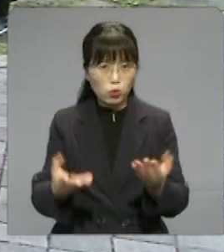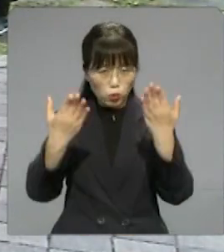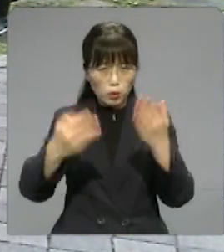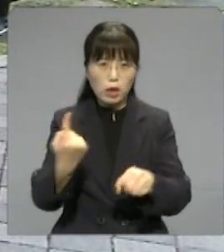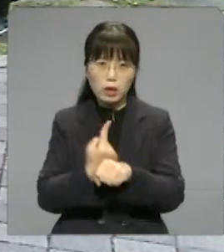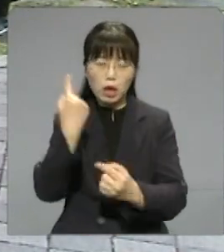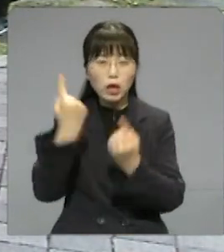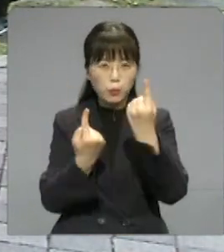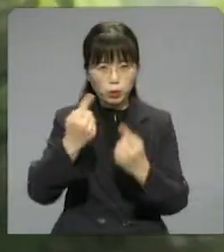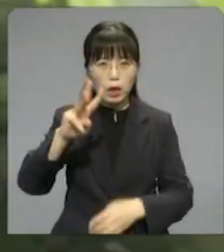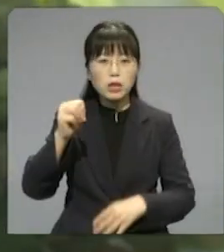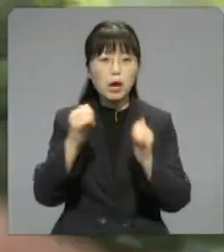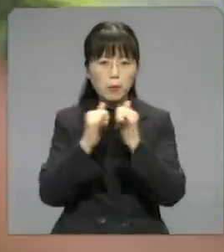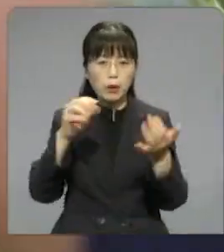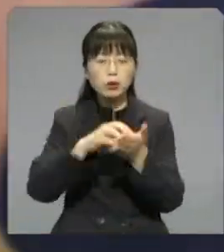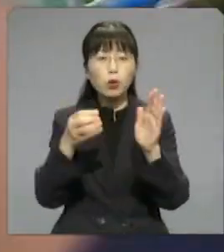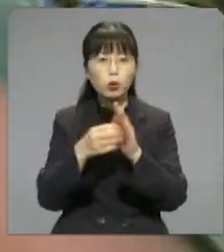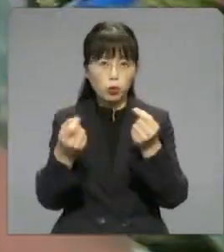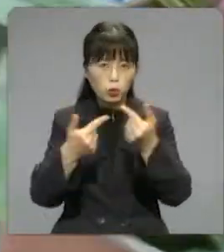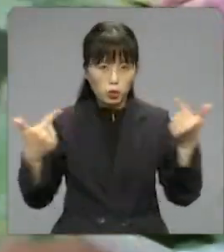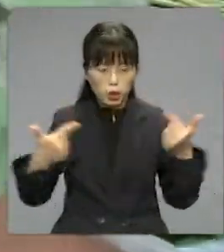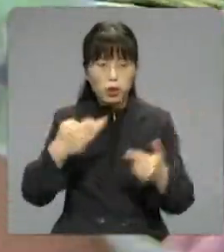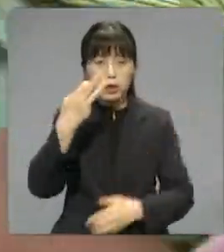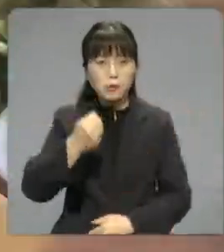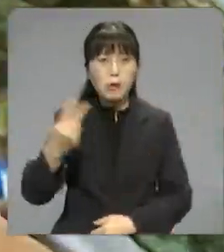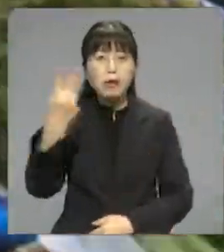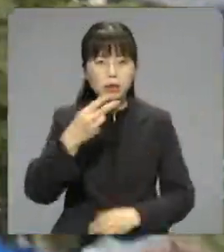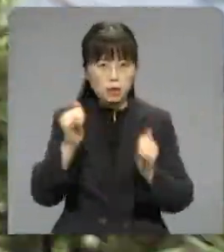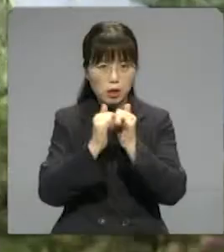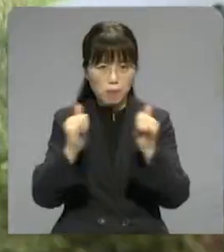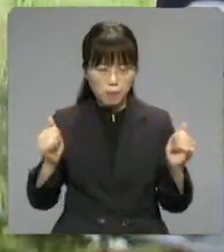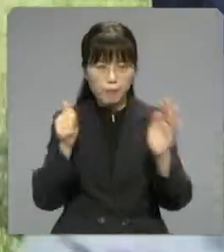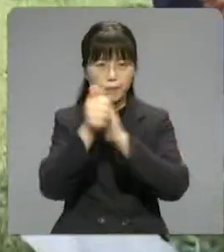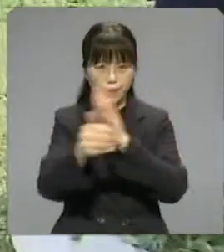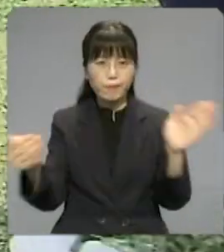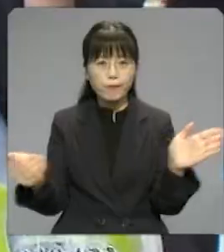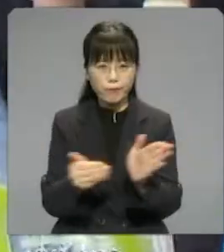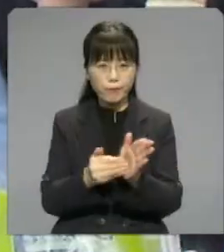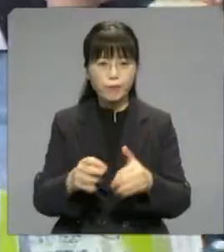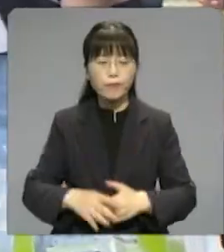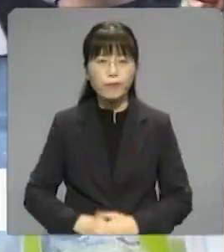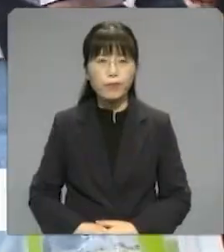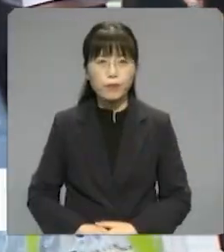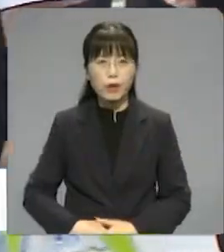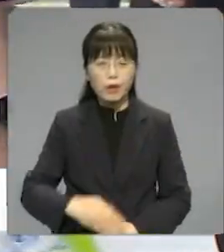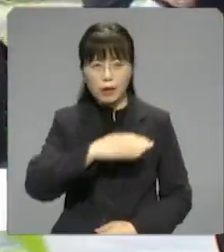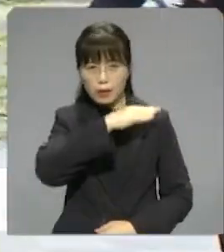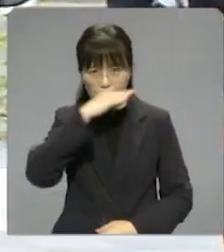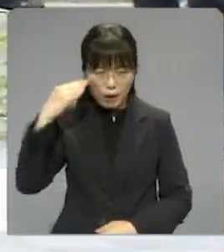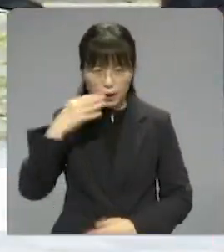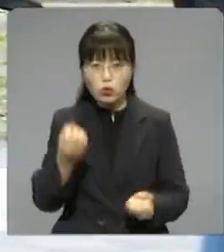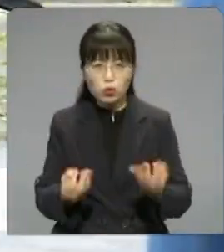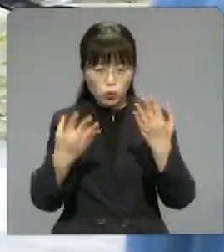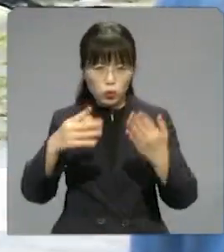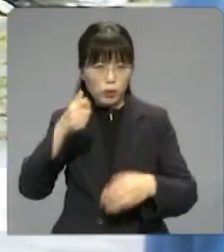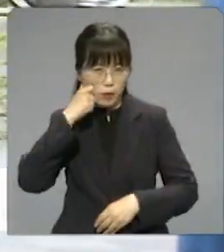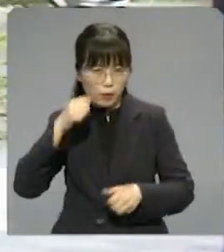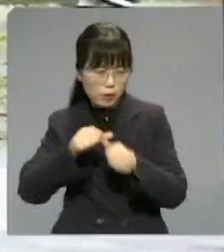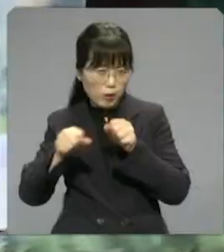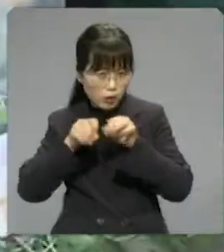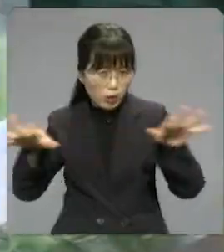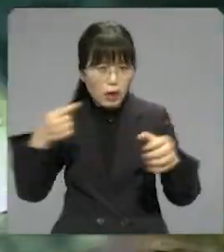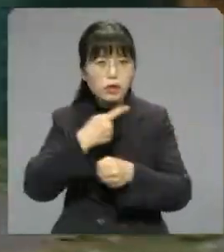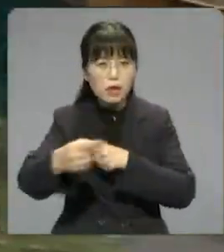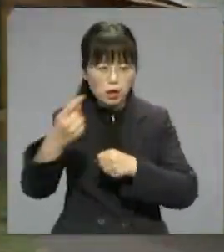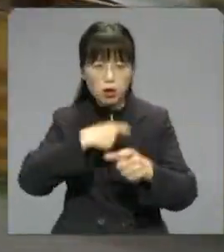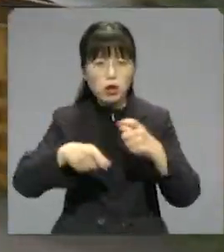축제에는 지난해보다 3만 명 정도 늘어난 13만 2천여 명이 방문했습니다. 착한 축제로 입소문이 나면서